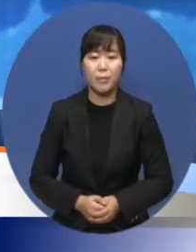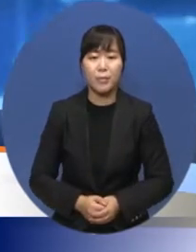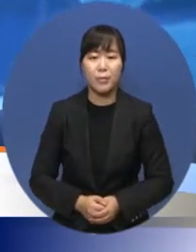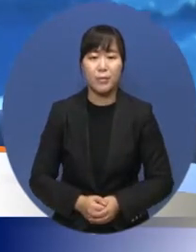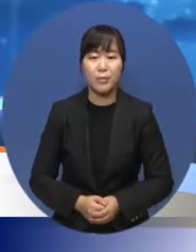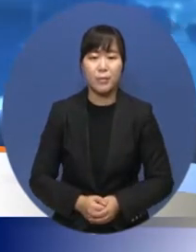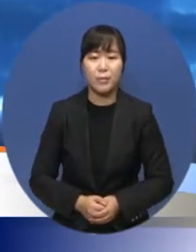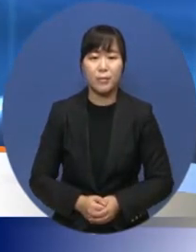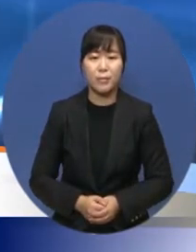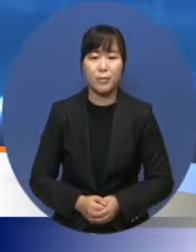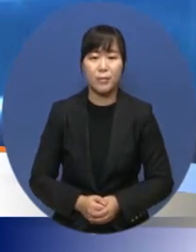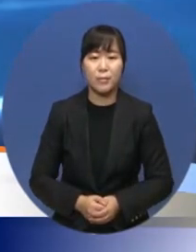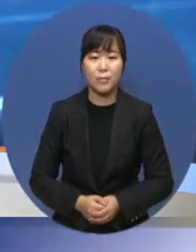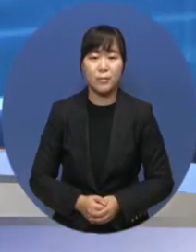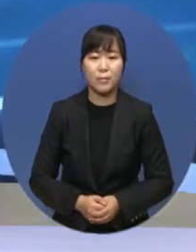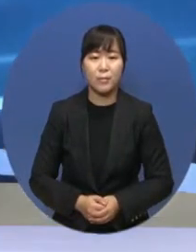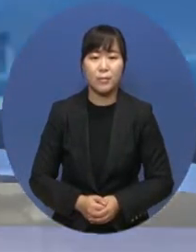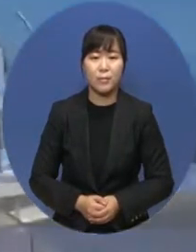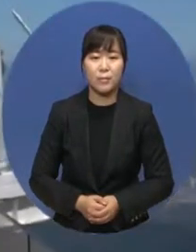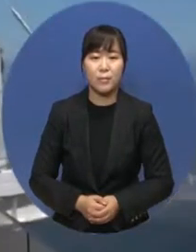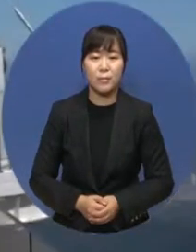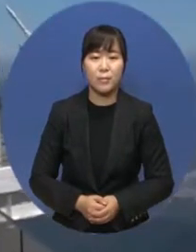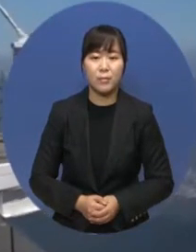기자가 현장을 다녀왔습니다.